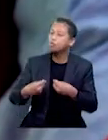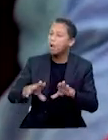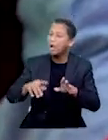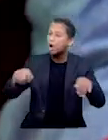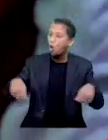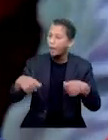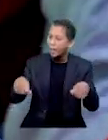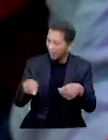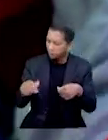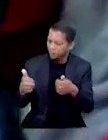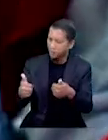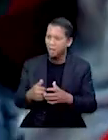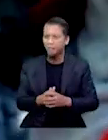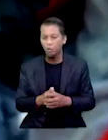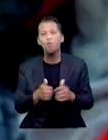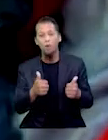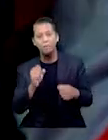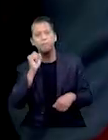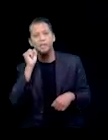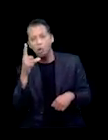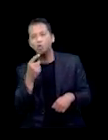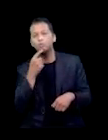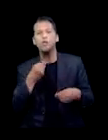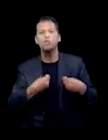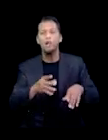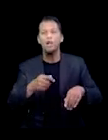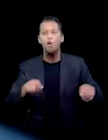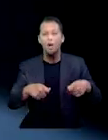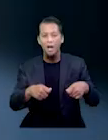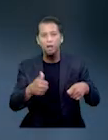gitu. Ibu besok jual gorengan, alhamdulillah.